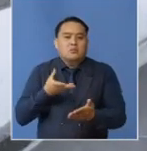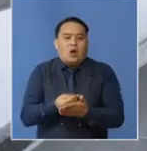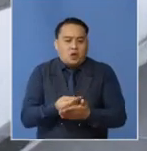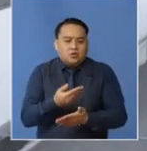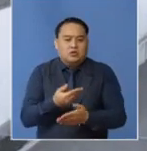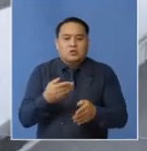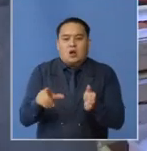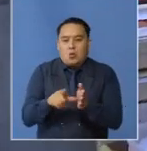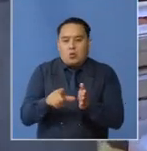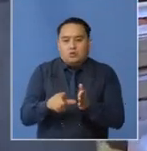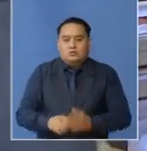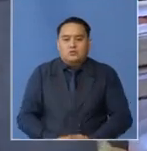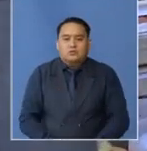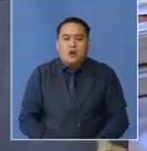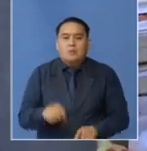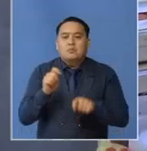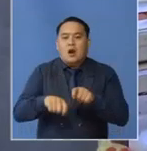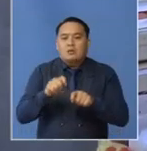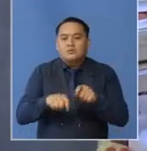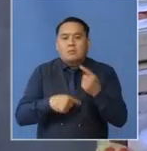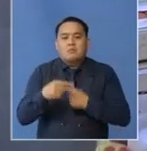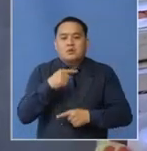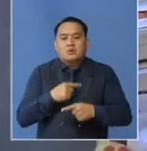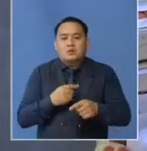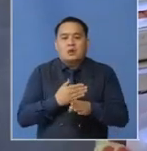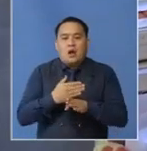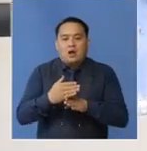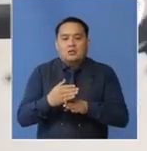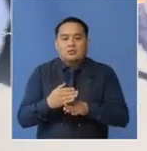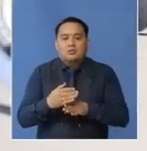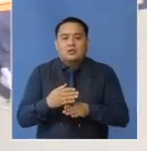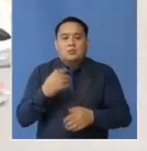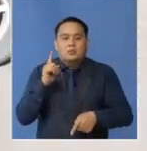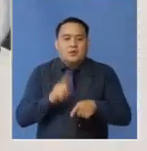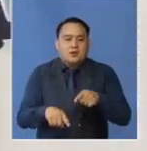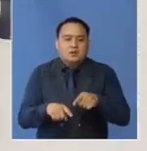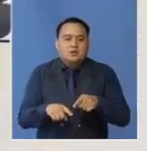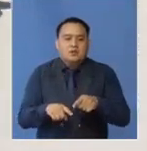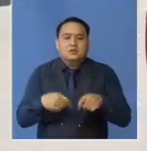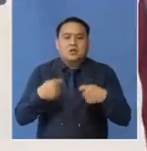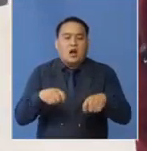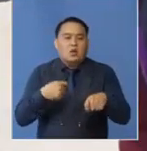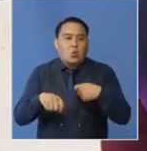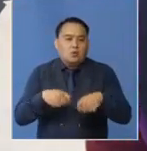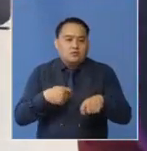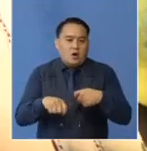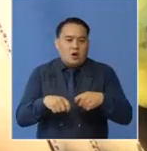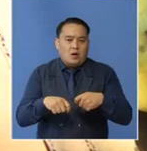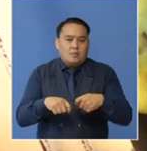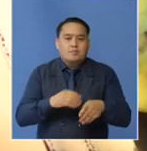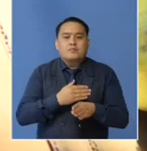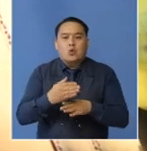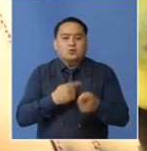на улицу. При виде ревизоров предприниматели начинают спешно сворачивать свои импровизационные торговые точки, а